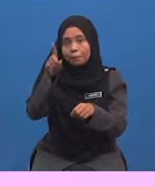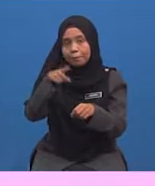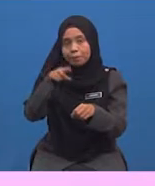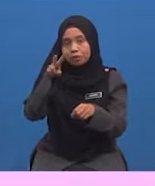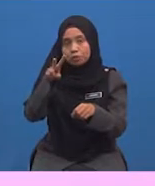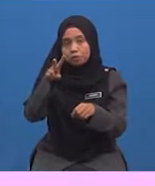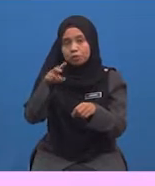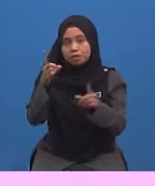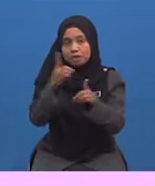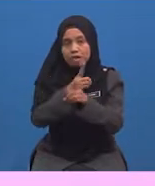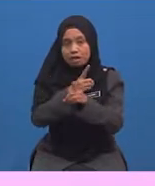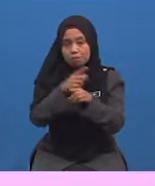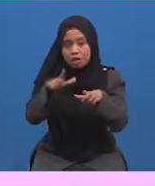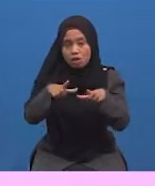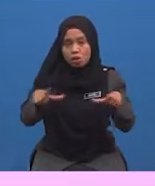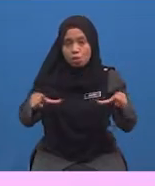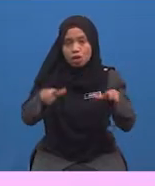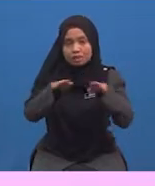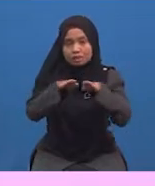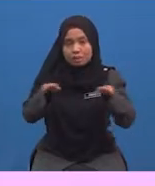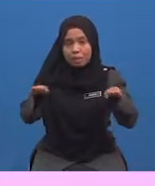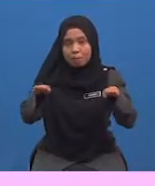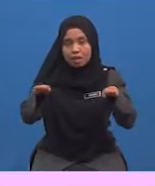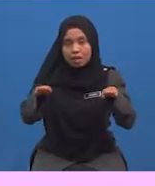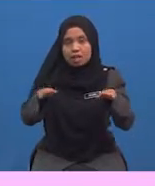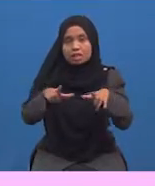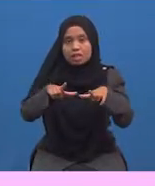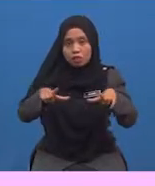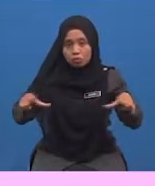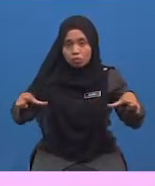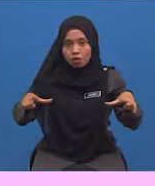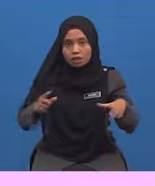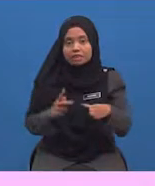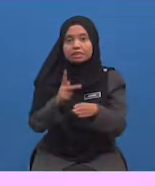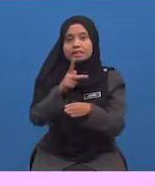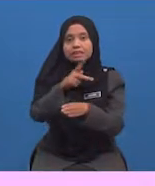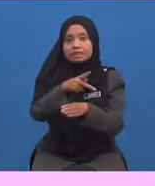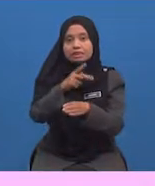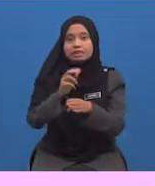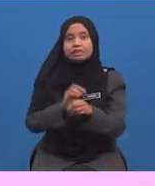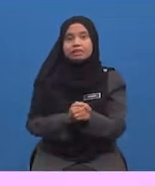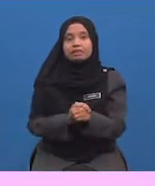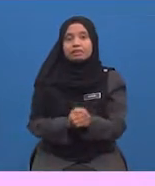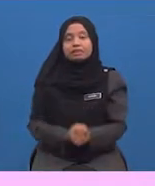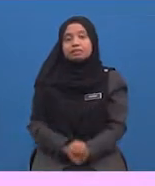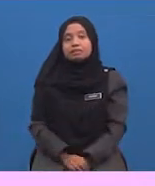darab luas tapak ialah luas keratan rentas atau luas tapak segitiga.